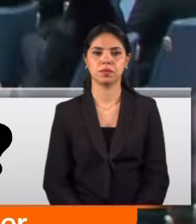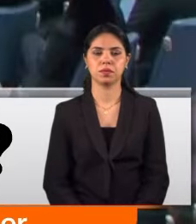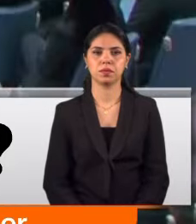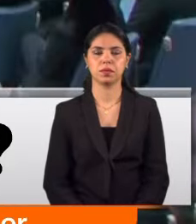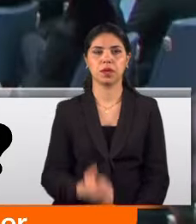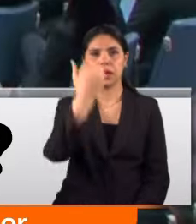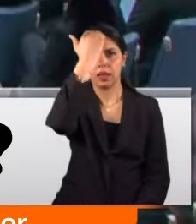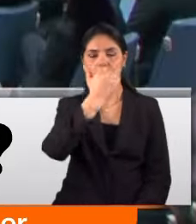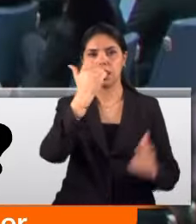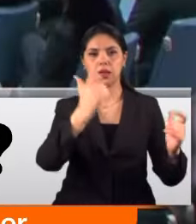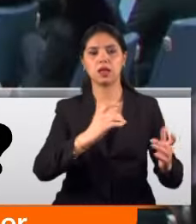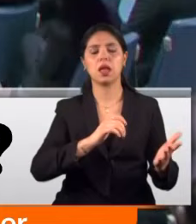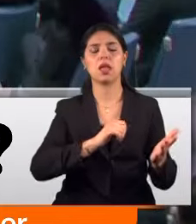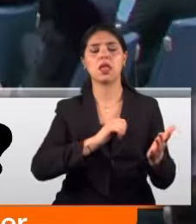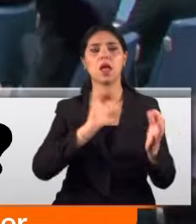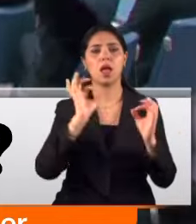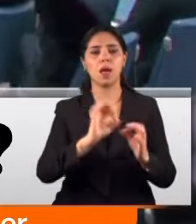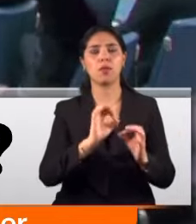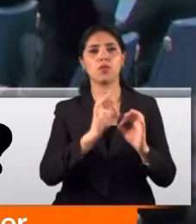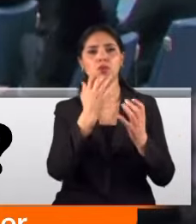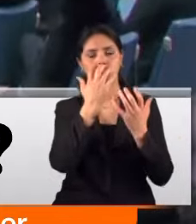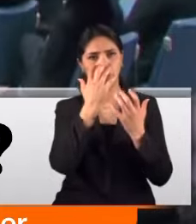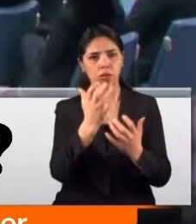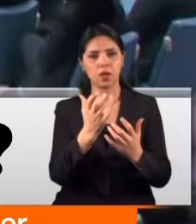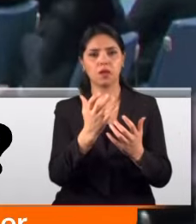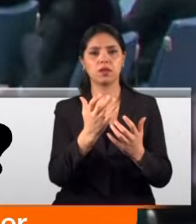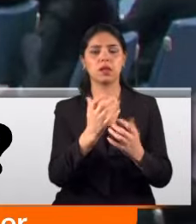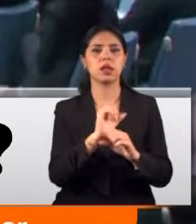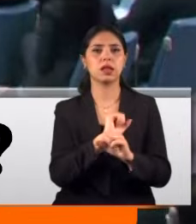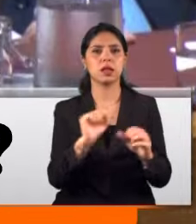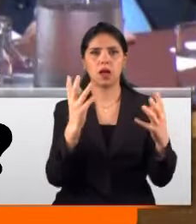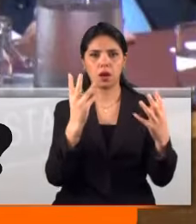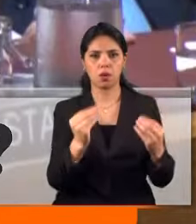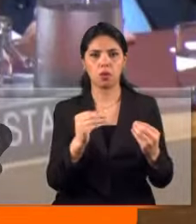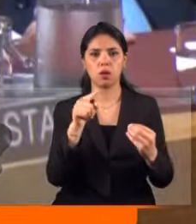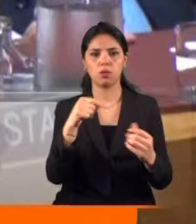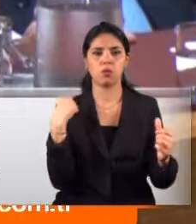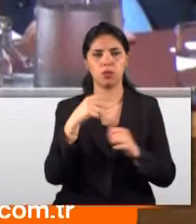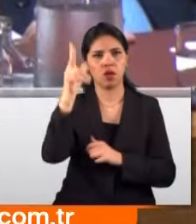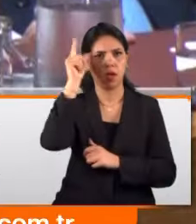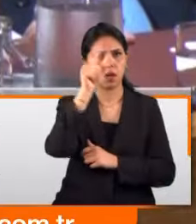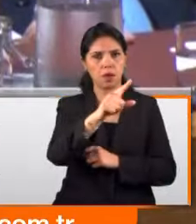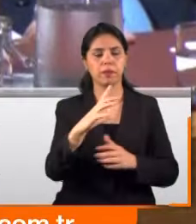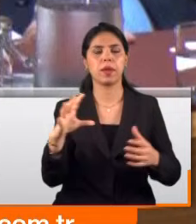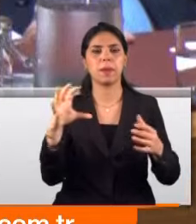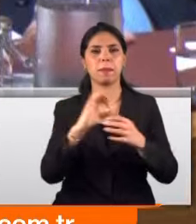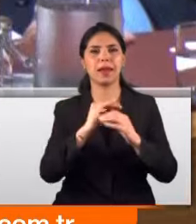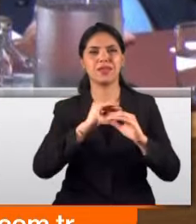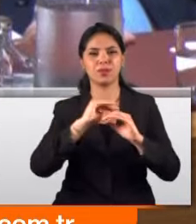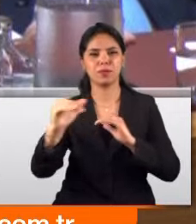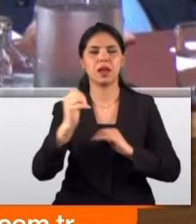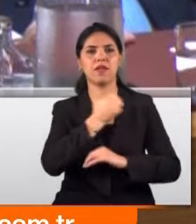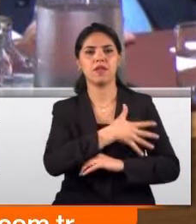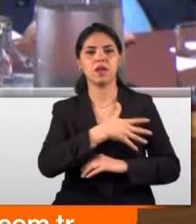Gazze'de istisnasız her diplomatik çözüm önerisinin tıkanmasının mimarı Amerika bu kez de Filistin'in Birleşmiş Milletler'e tam